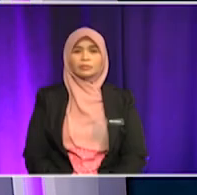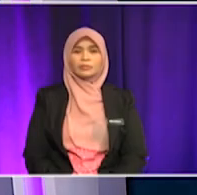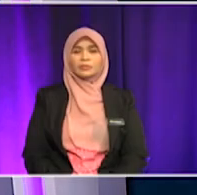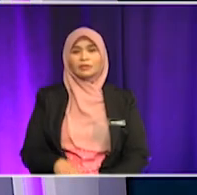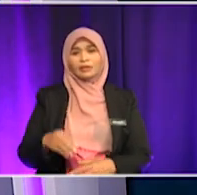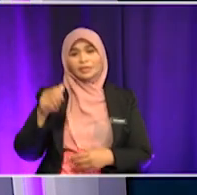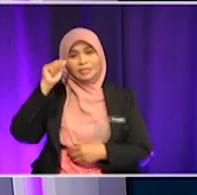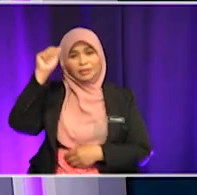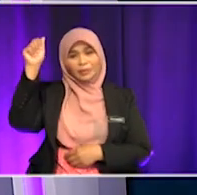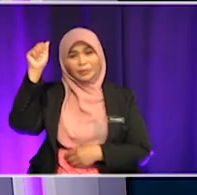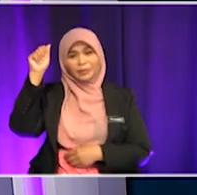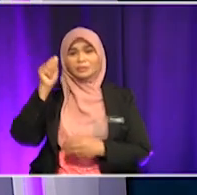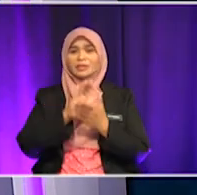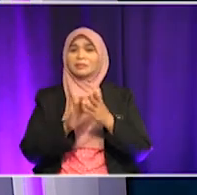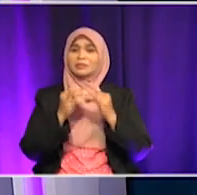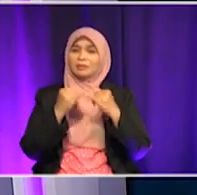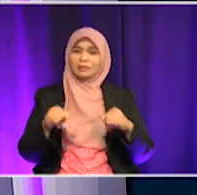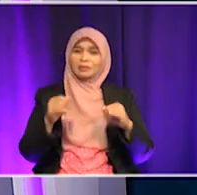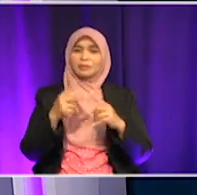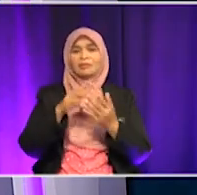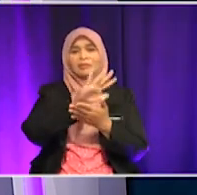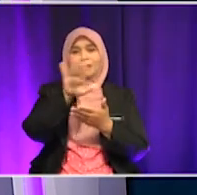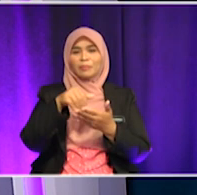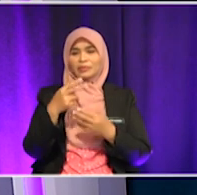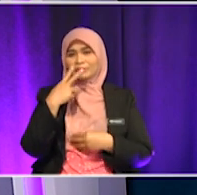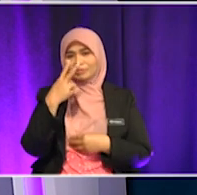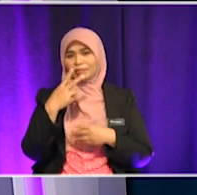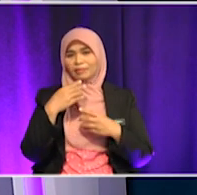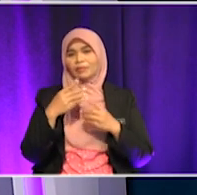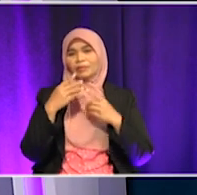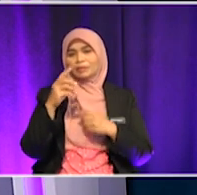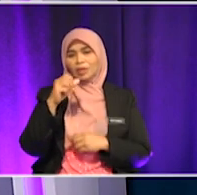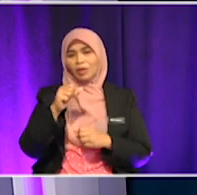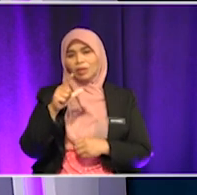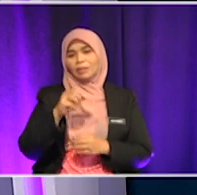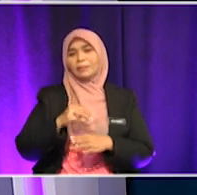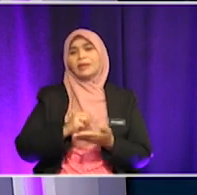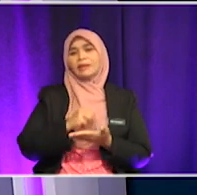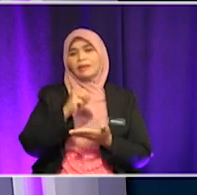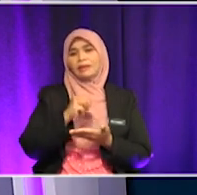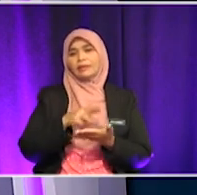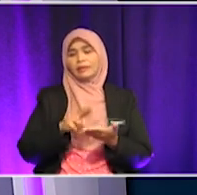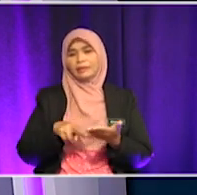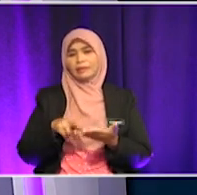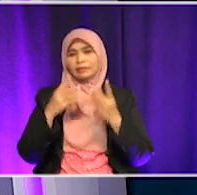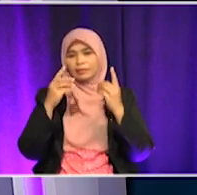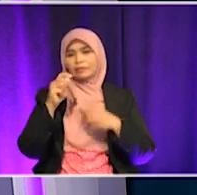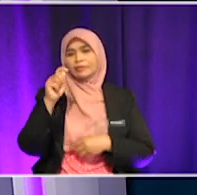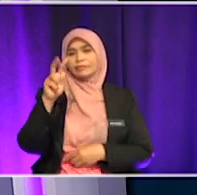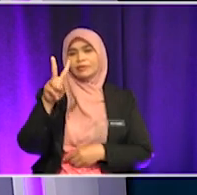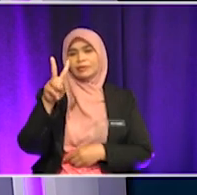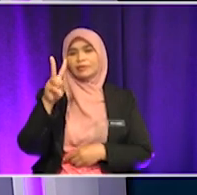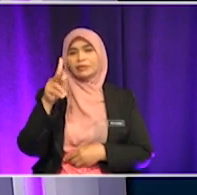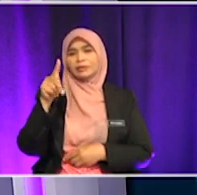Hai, Assalamualaikum. Salam sejahtera kepada semua yang sedang menyaksikan slot Menengah Rendah Didik TV KPM bersama saya pengacara